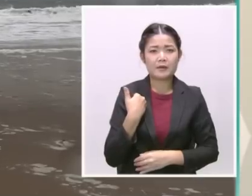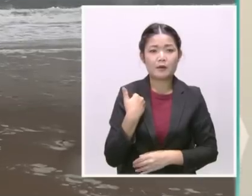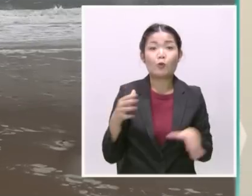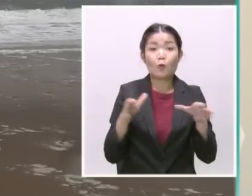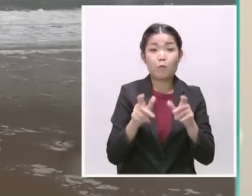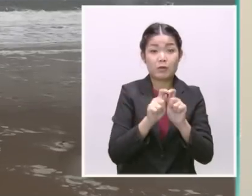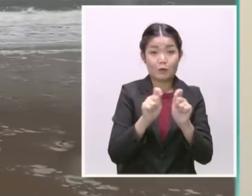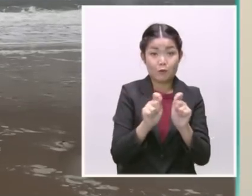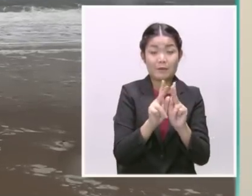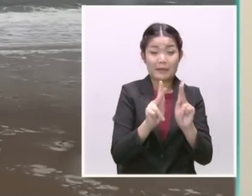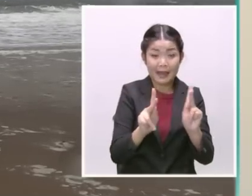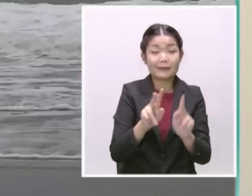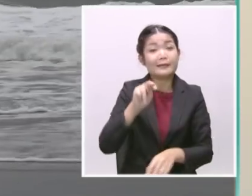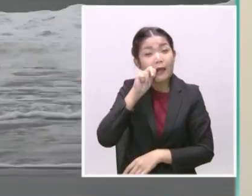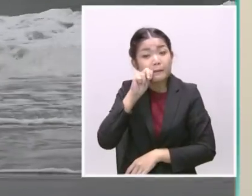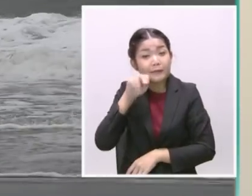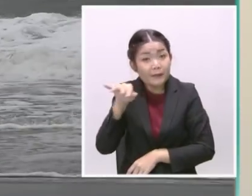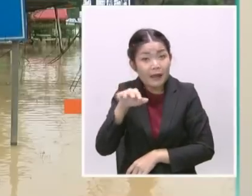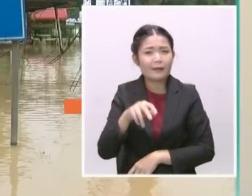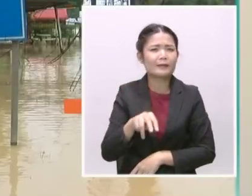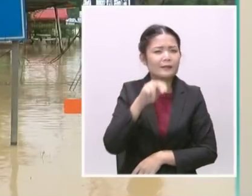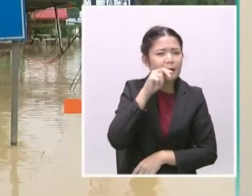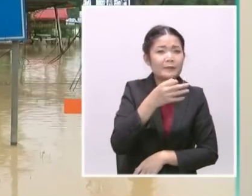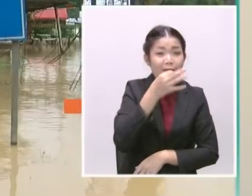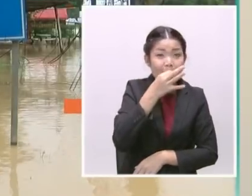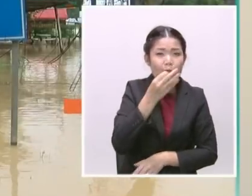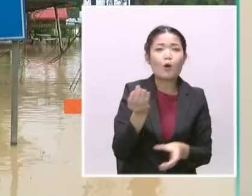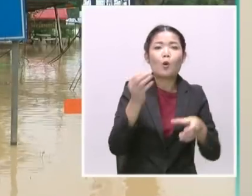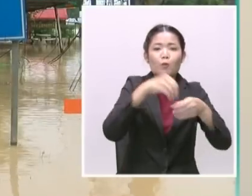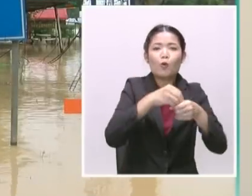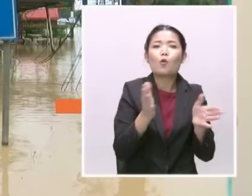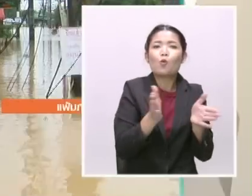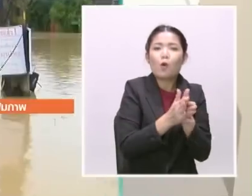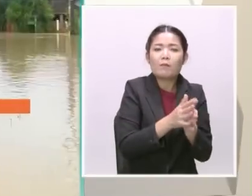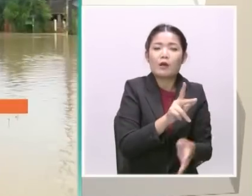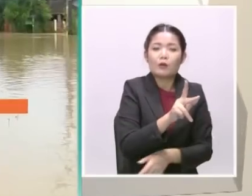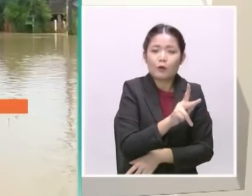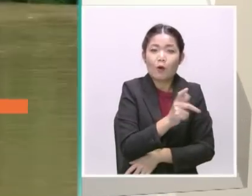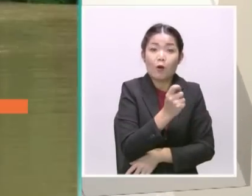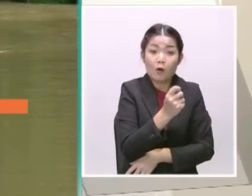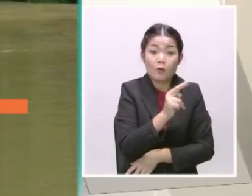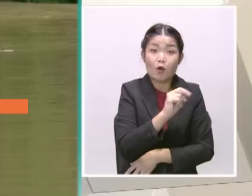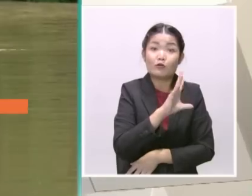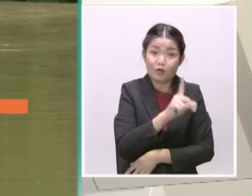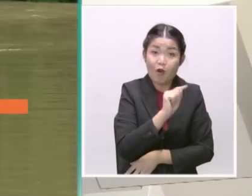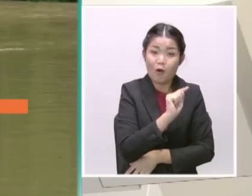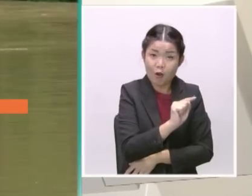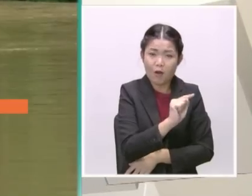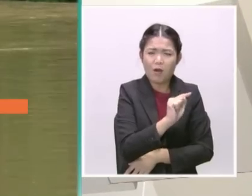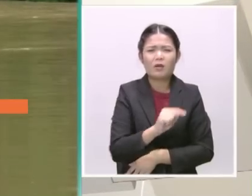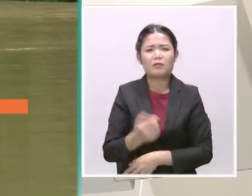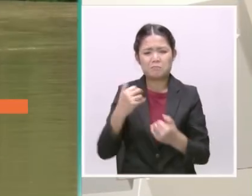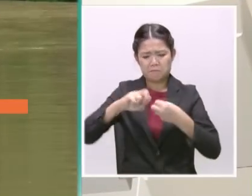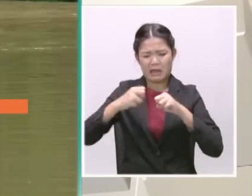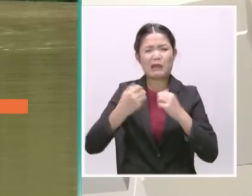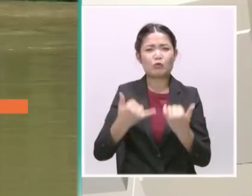รรมการน้สบอัเข็มนะครับที่ข้นอยู่กกรการน้ำแ่งชาติ ผมไปอยู่ใมูลนี้นะครับปัญหาองเราอยางแรกคข้อมูเราไม่